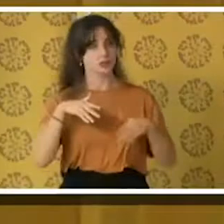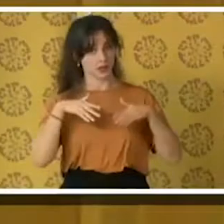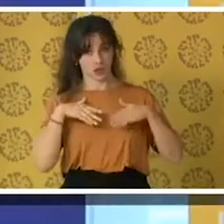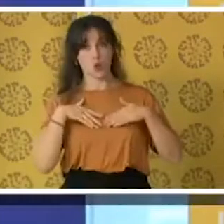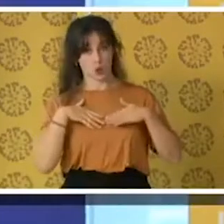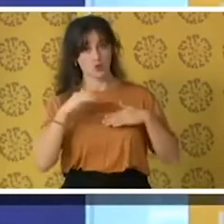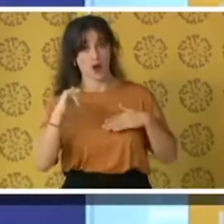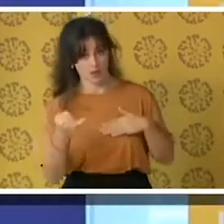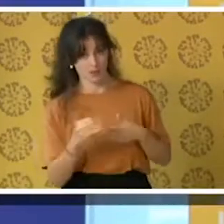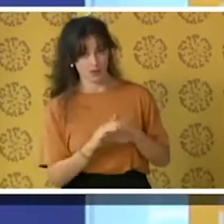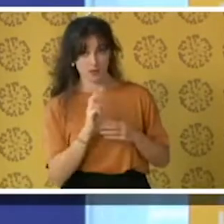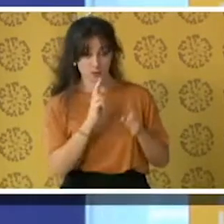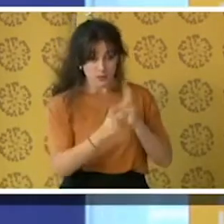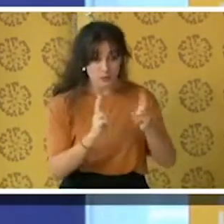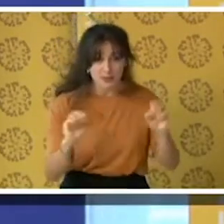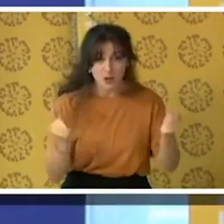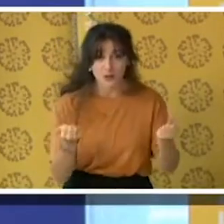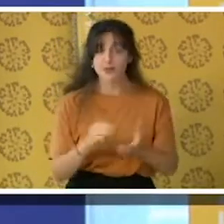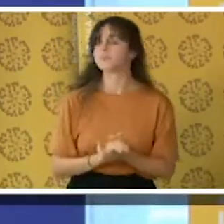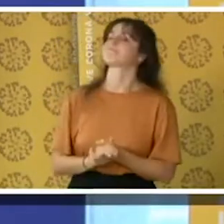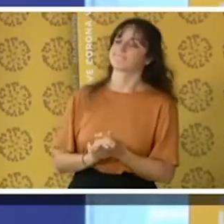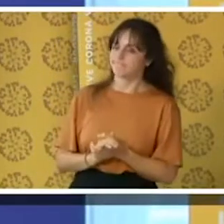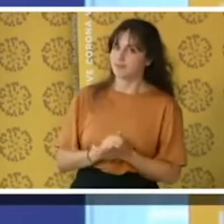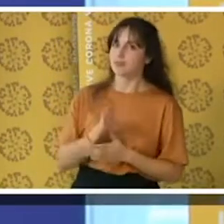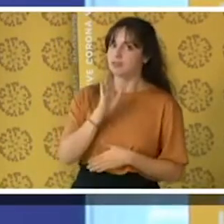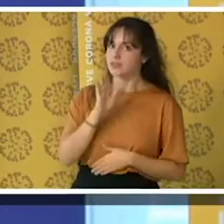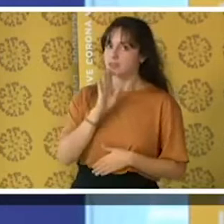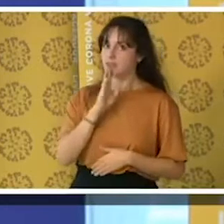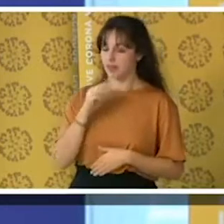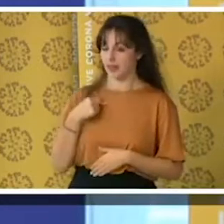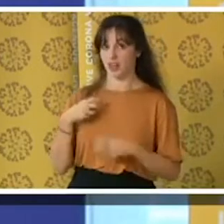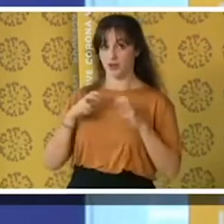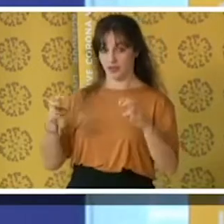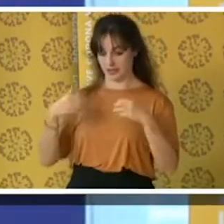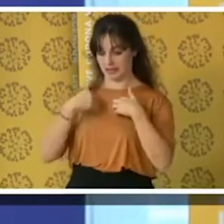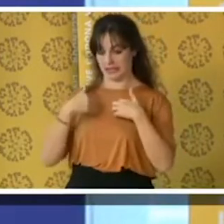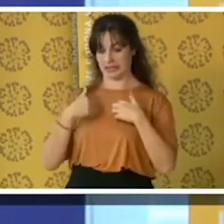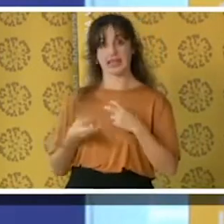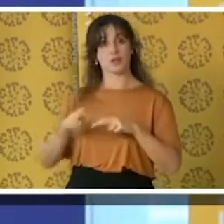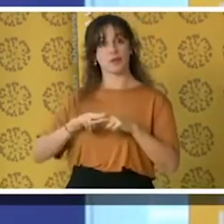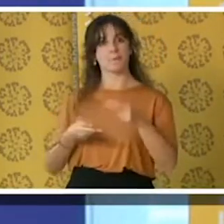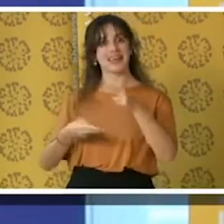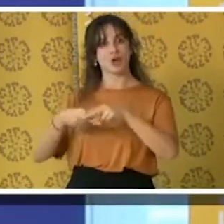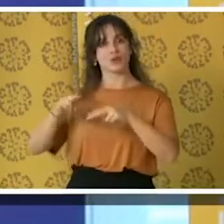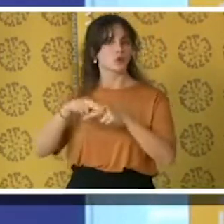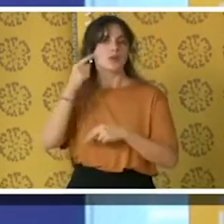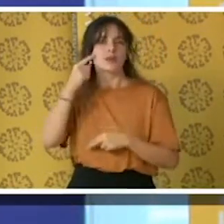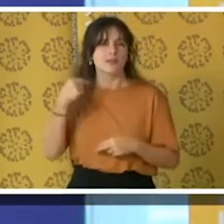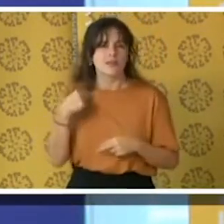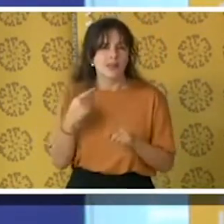Ja, dus als je het virus hebt en dan als dat virus zich vermenigvuldigt in jouw lichaam, en dat weet je eigenlijk niet, maar je krijgt